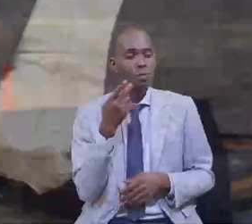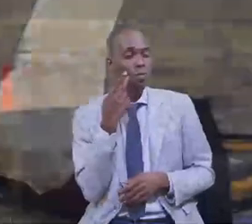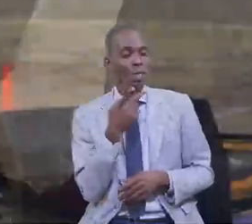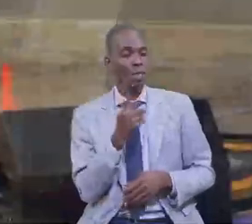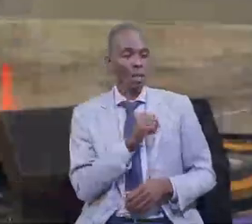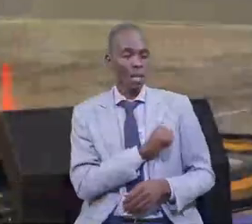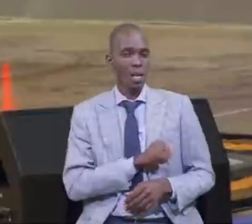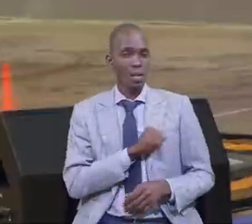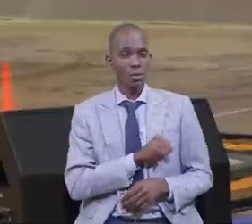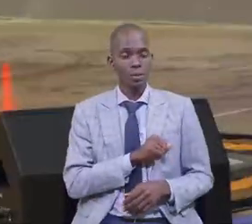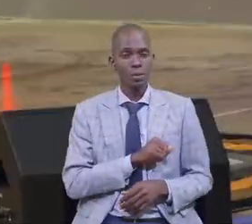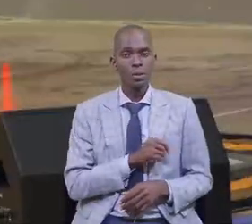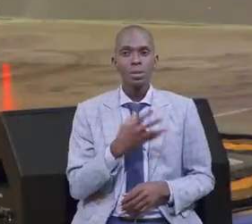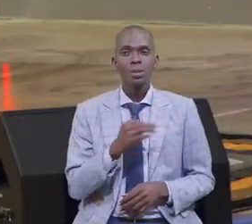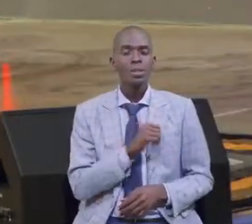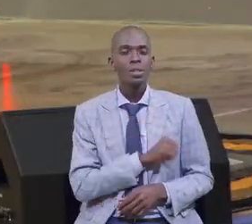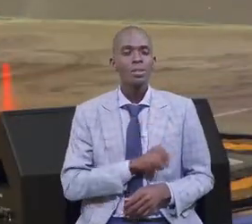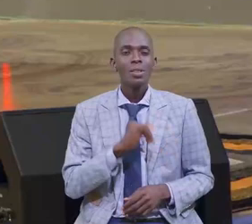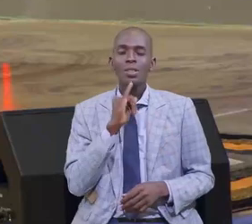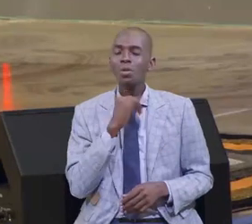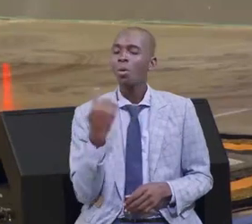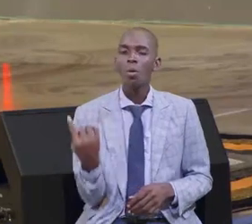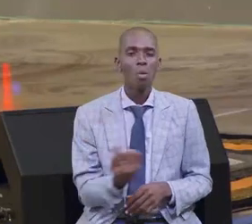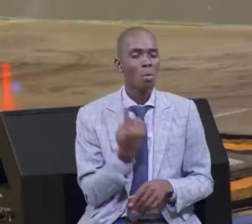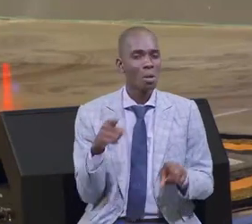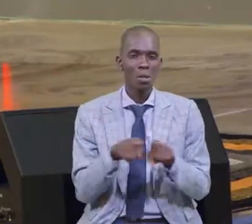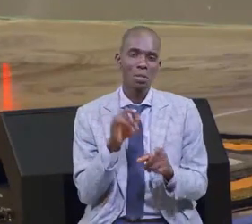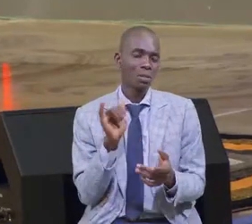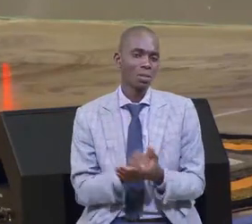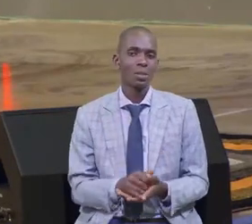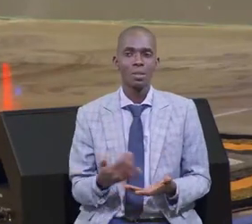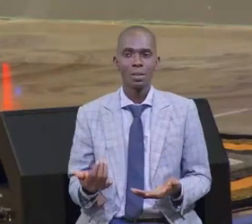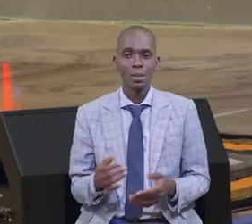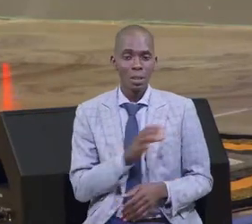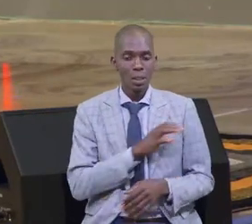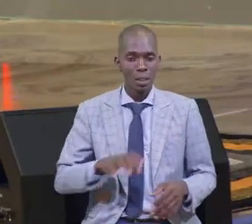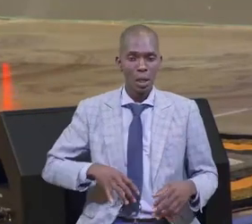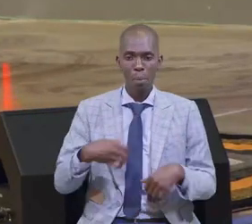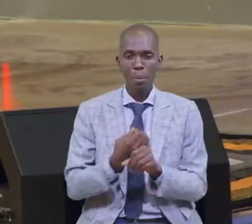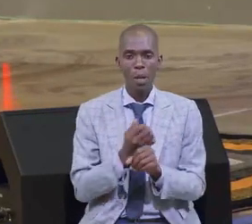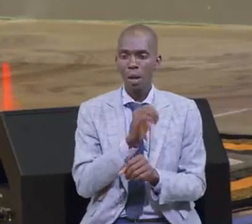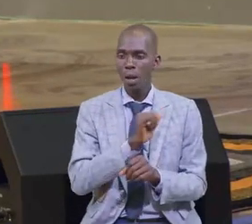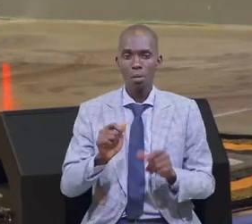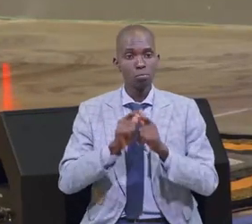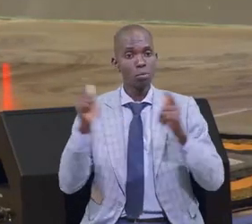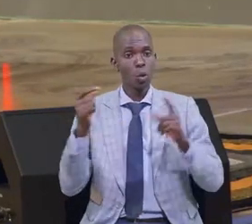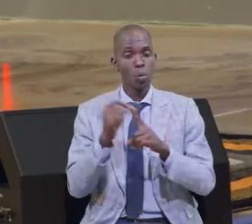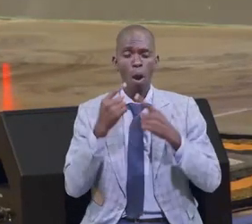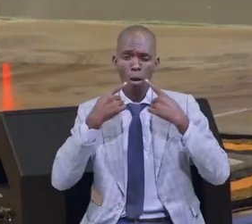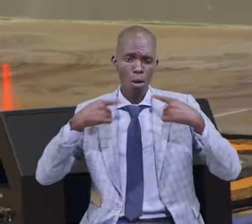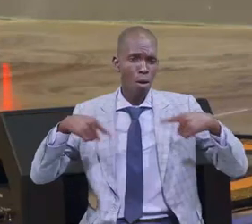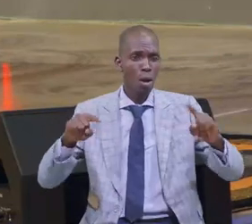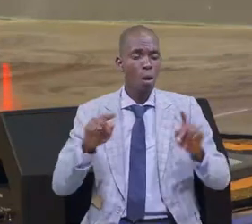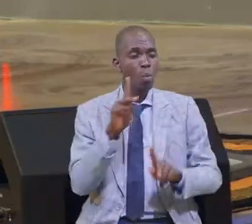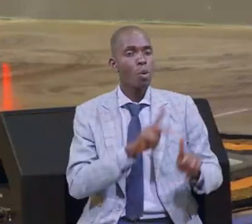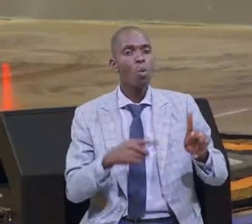Voyez leur attitude. L'attitude, c'est toujours comme ça. Christ a fait une déclaration.